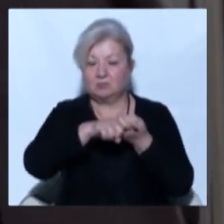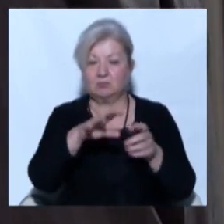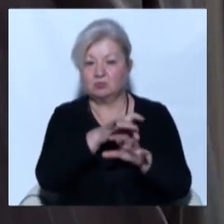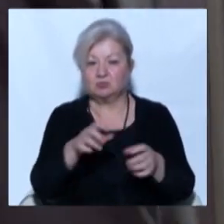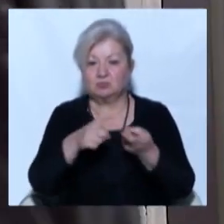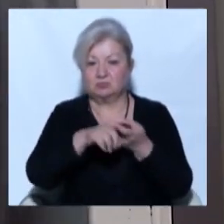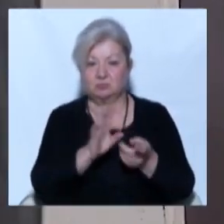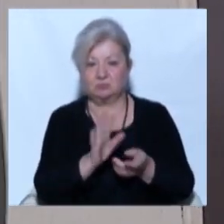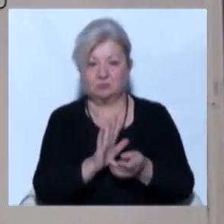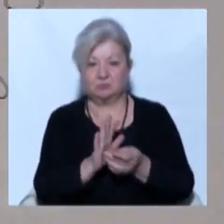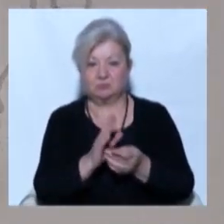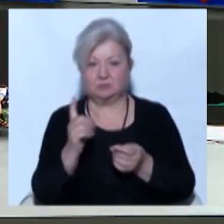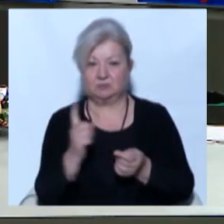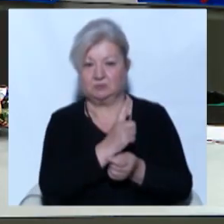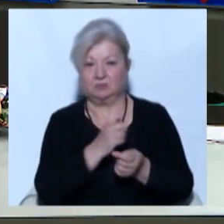ობერტონები.